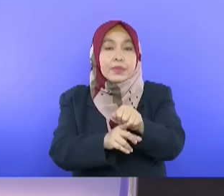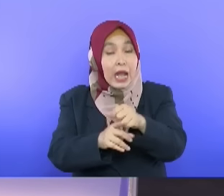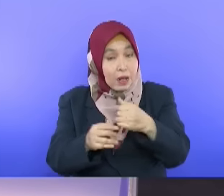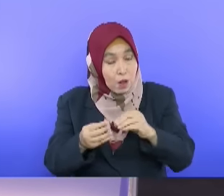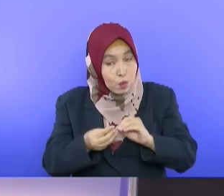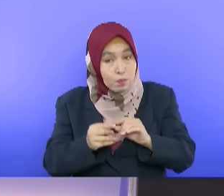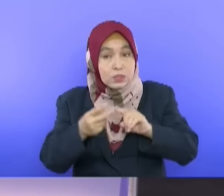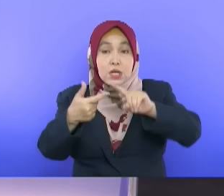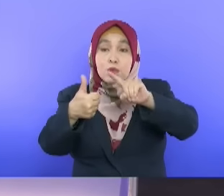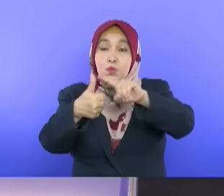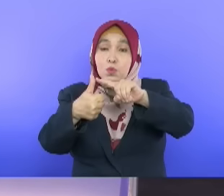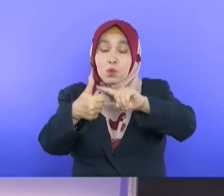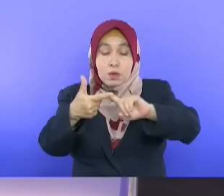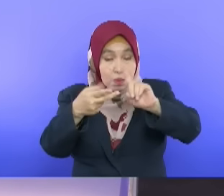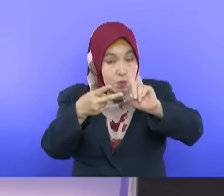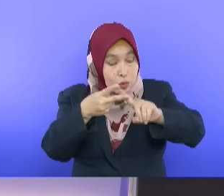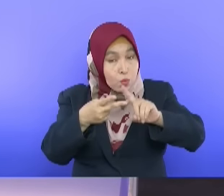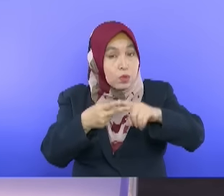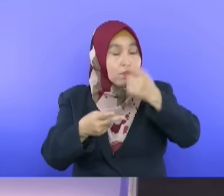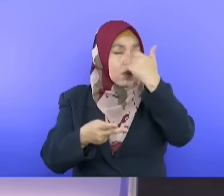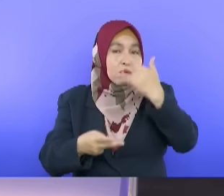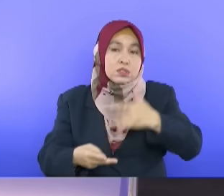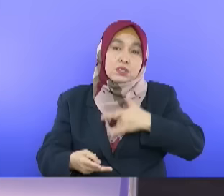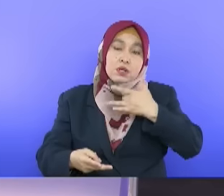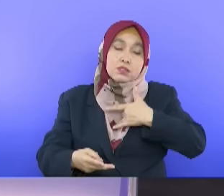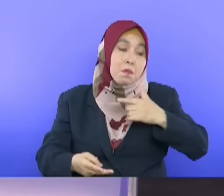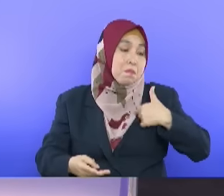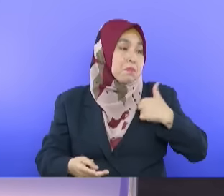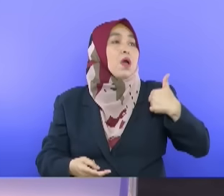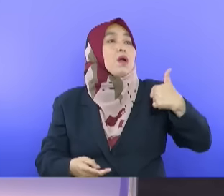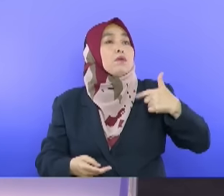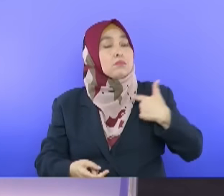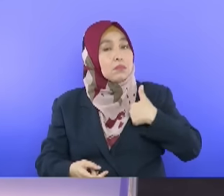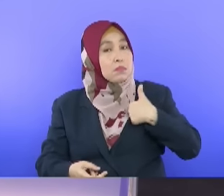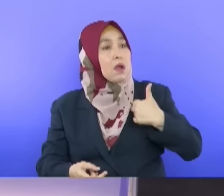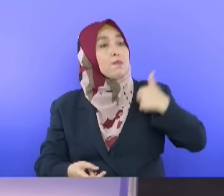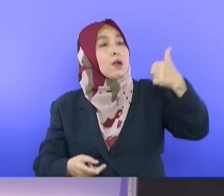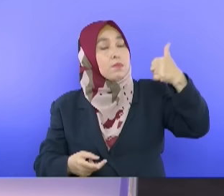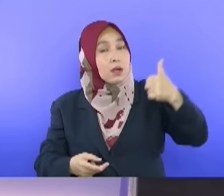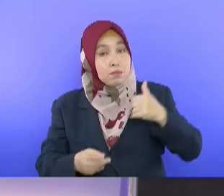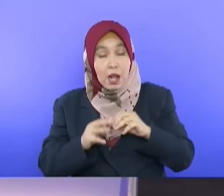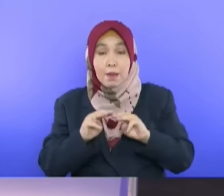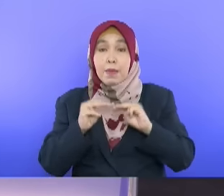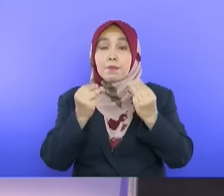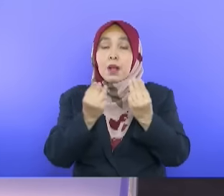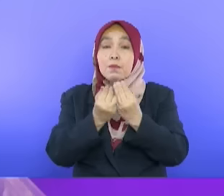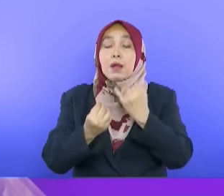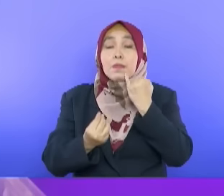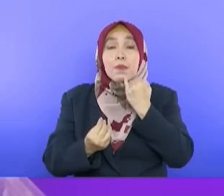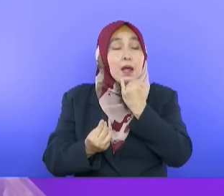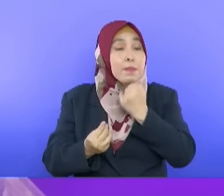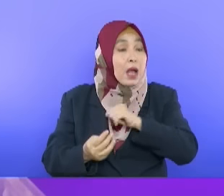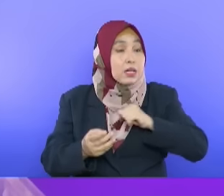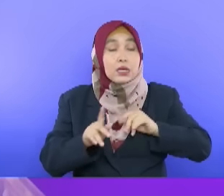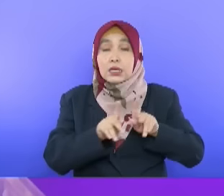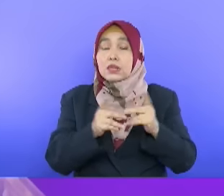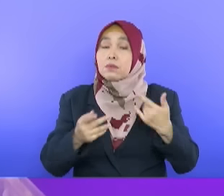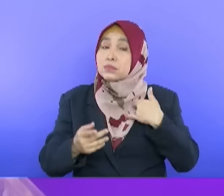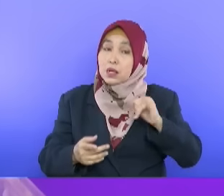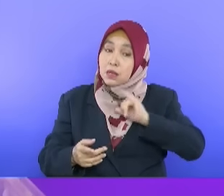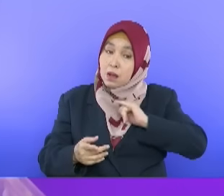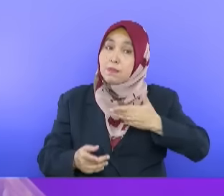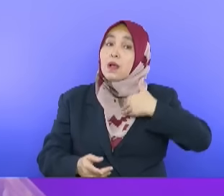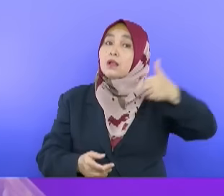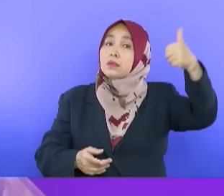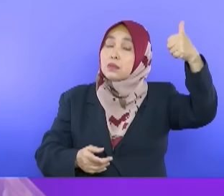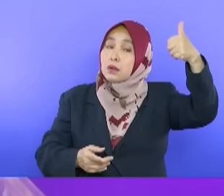nomor itu adalah ta'adzus Karena rasa diri bagus rasa bahwa Bani Israil ataupun ahli kitab lebih bagus